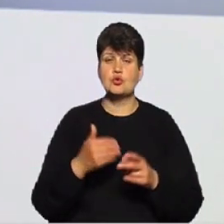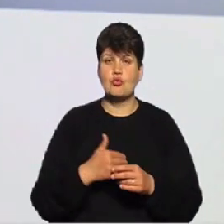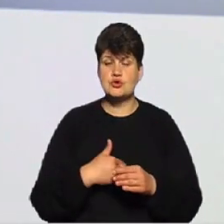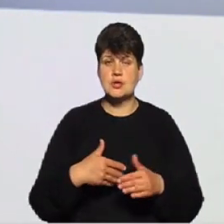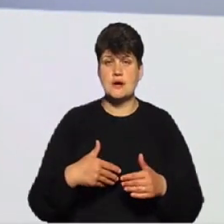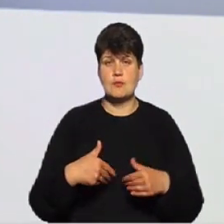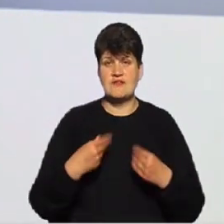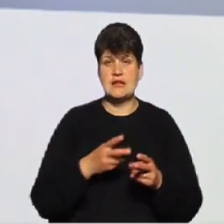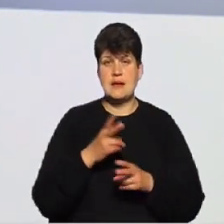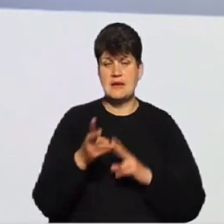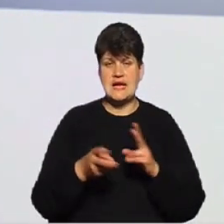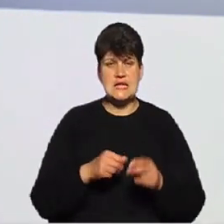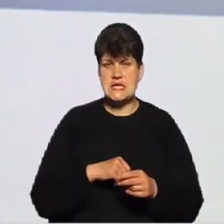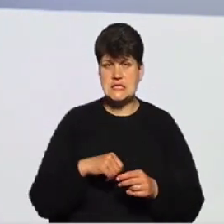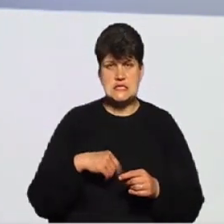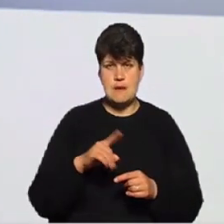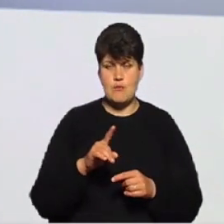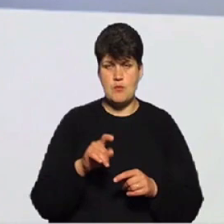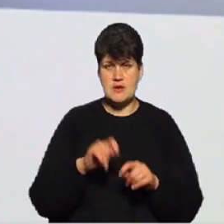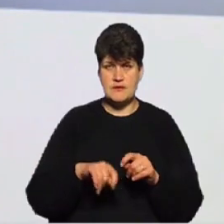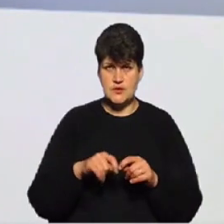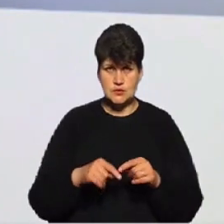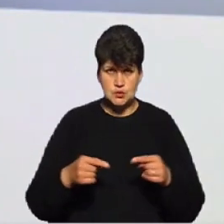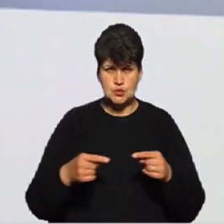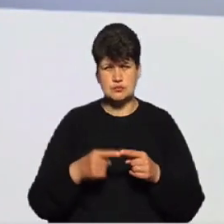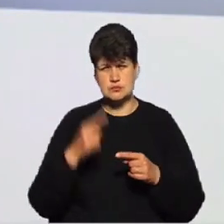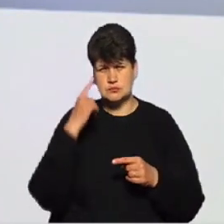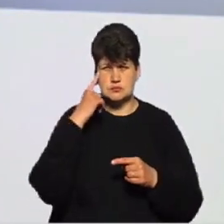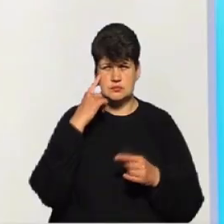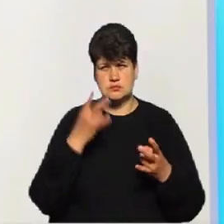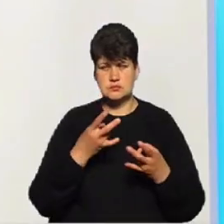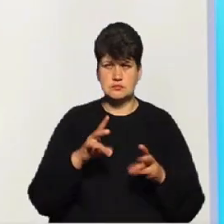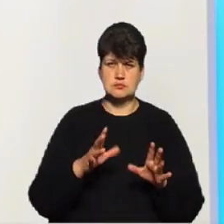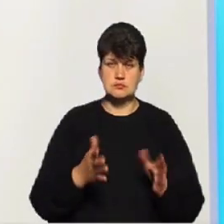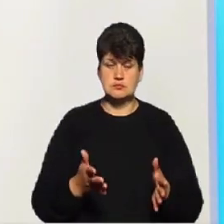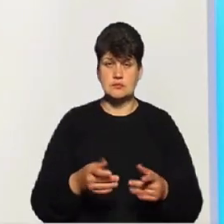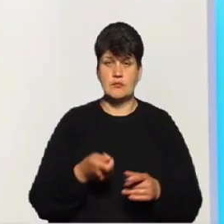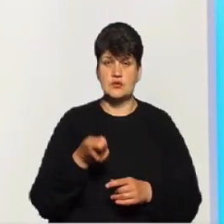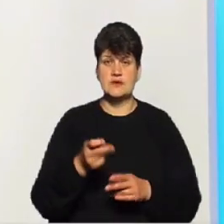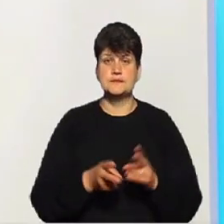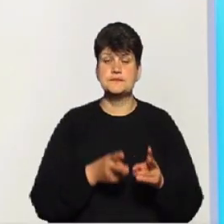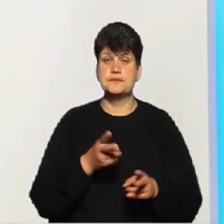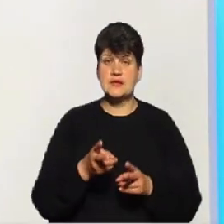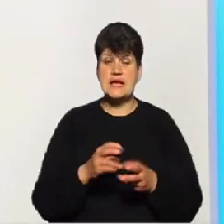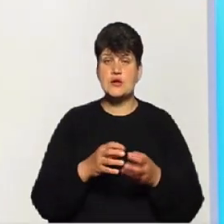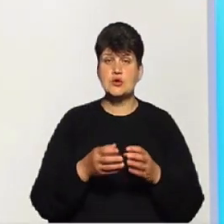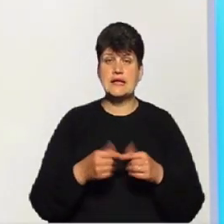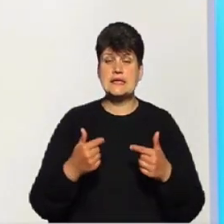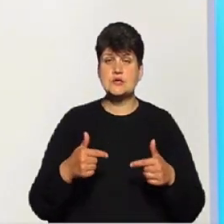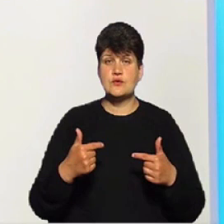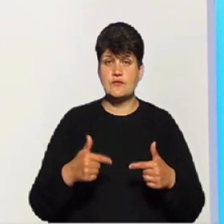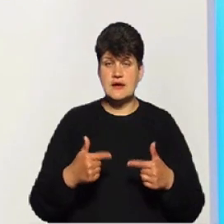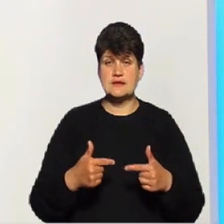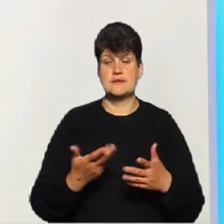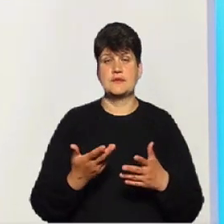десь, ну, добре, можливо, не самому навіть перевірити свою роботу, і тоді точно думати, чи варто подавати, чи ні. Справа в тому, що з результатом тестування на